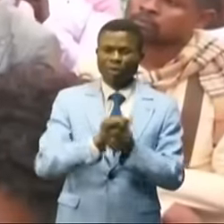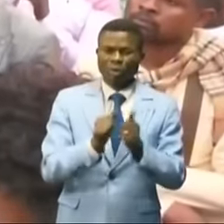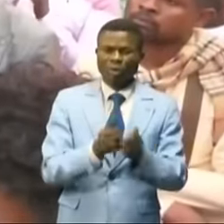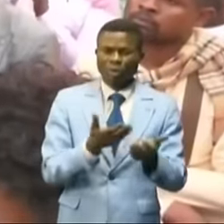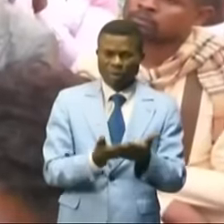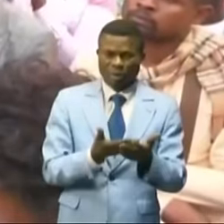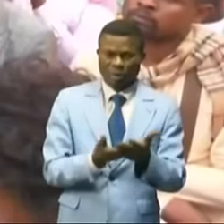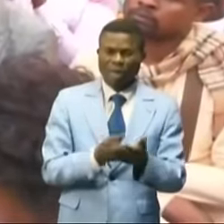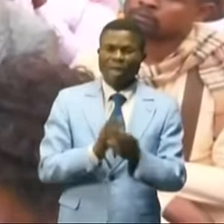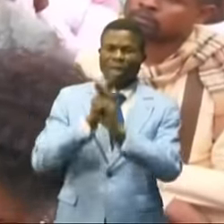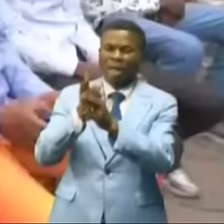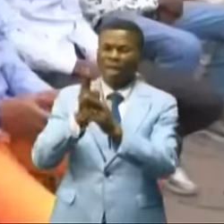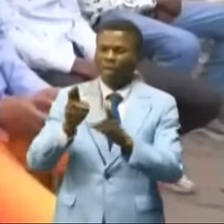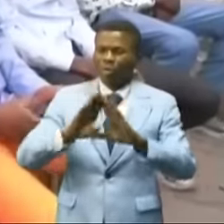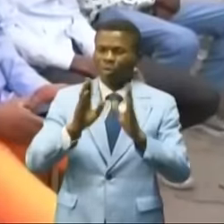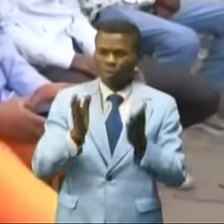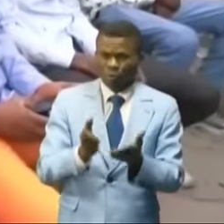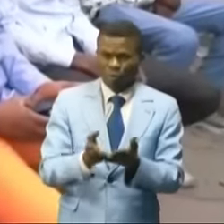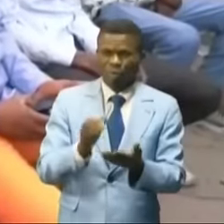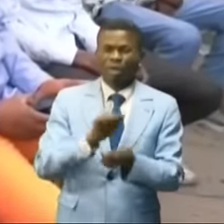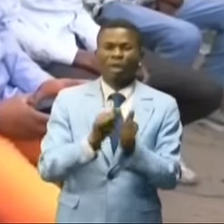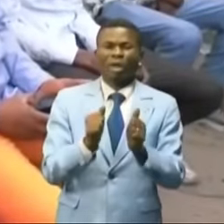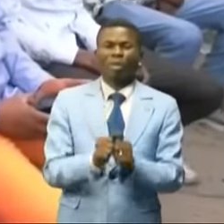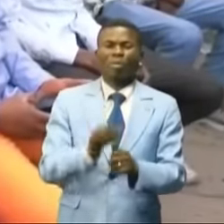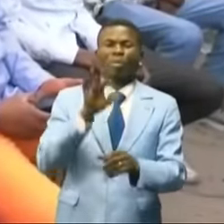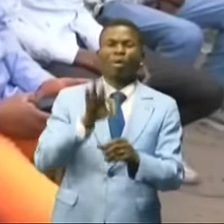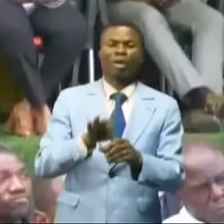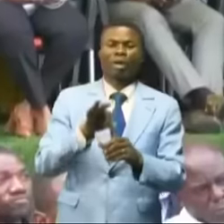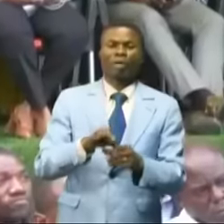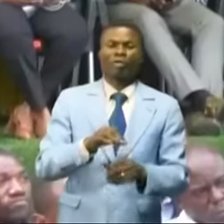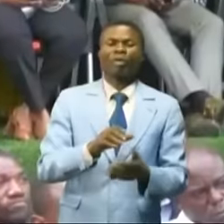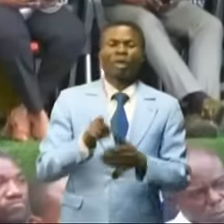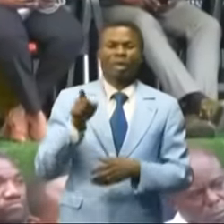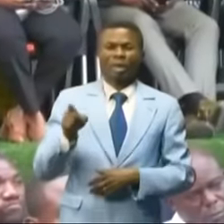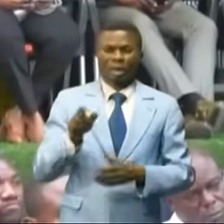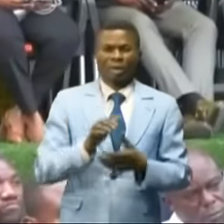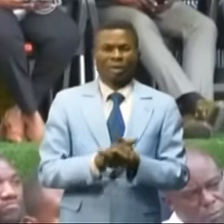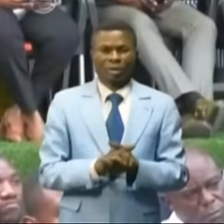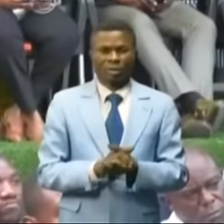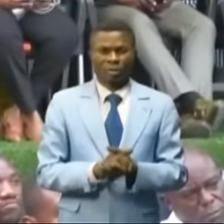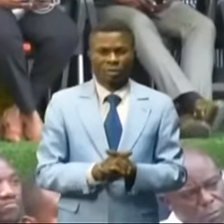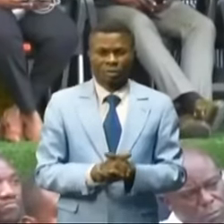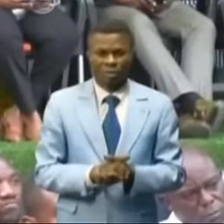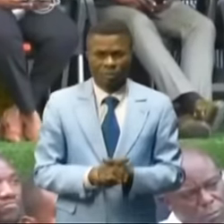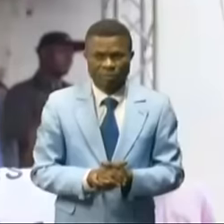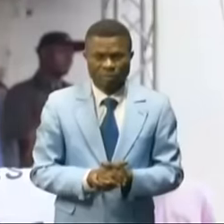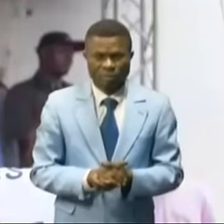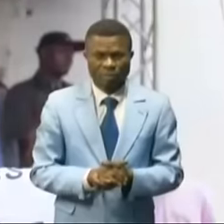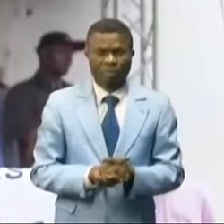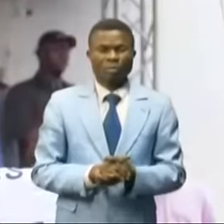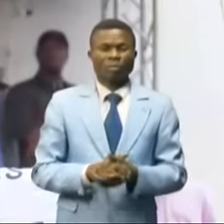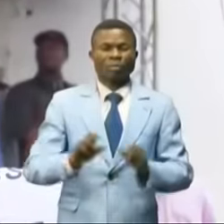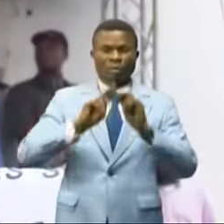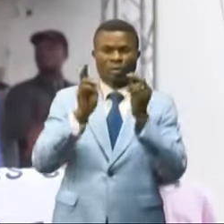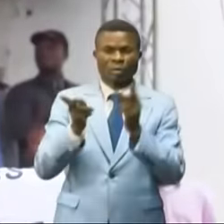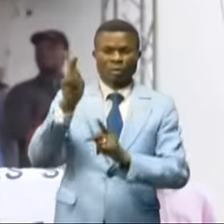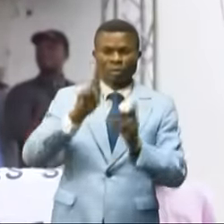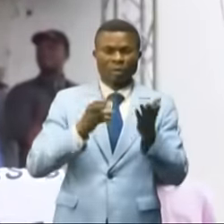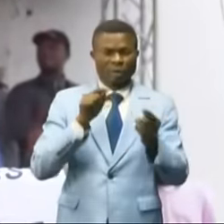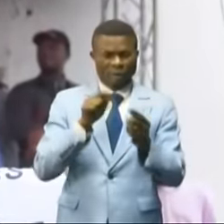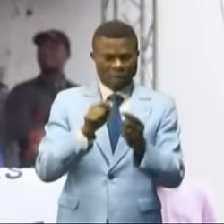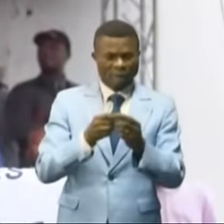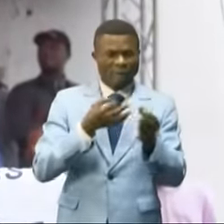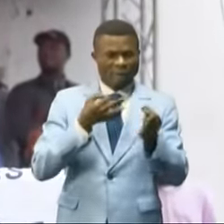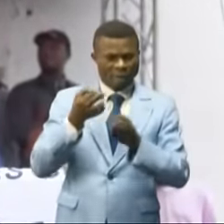fixer la base de l'UDPS sur la marche du parti. Dans sa communication, le numéro 1 de l'UDPS a commencé par